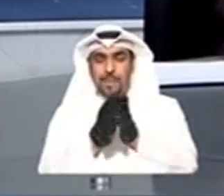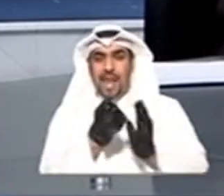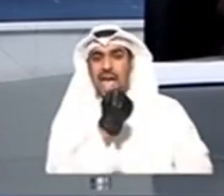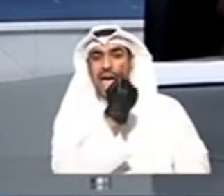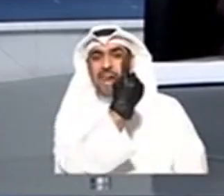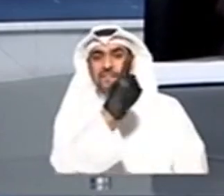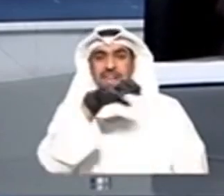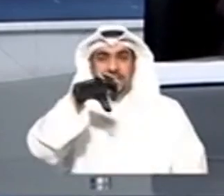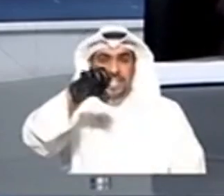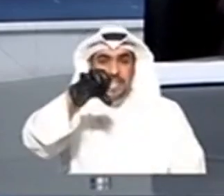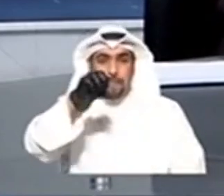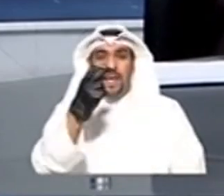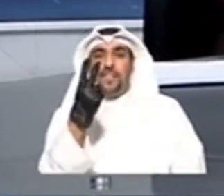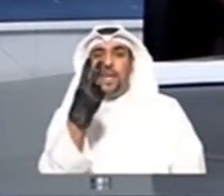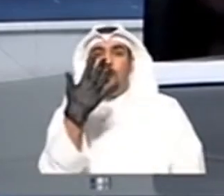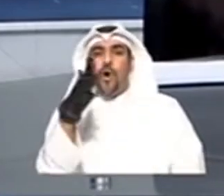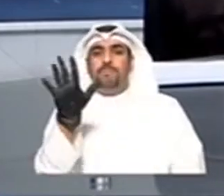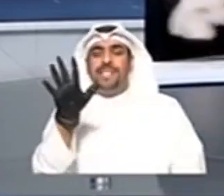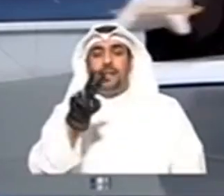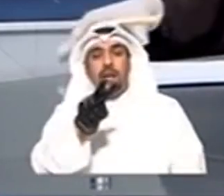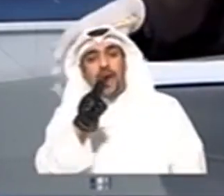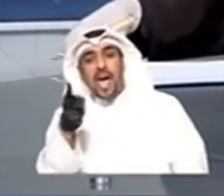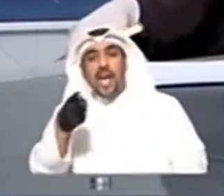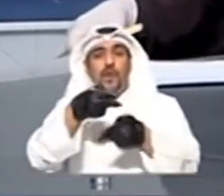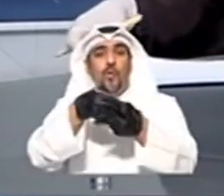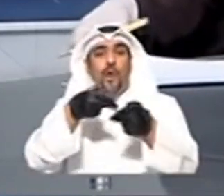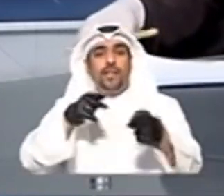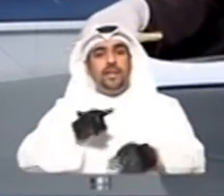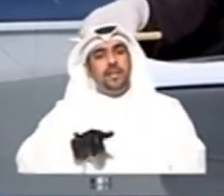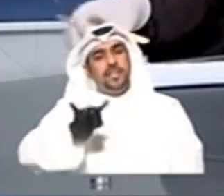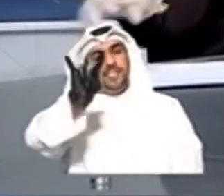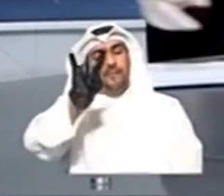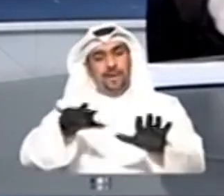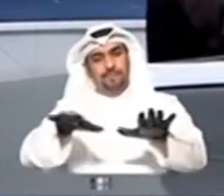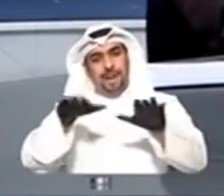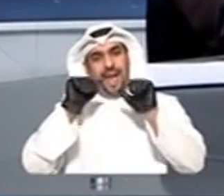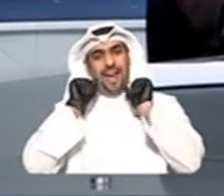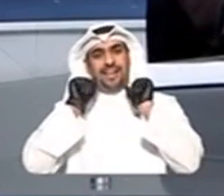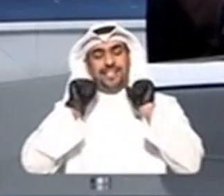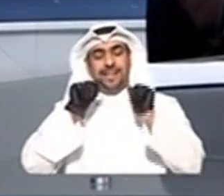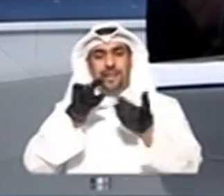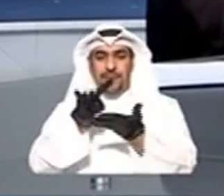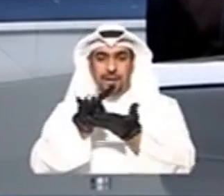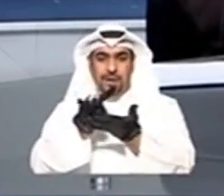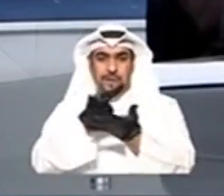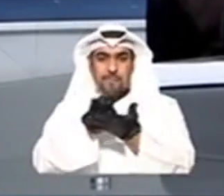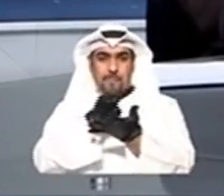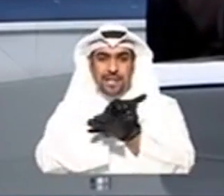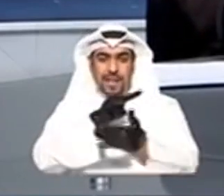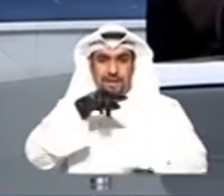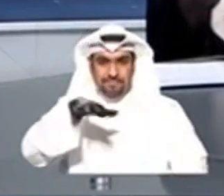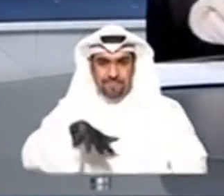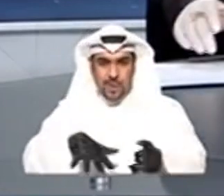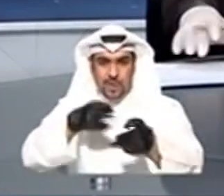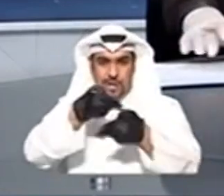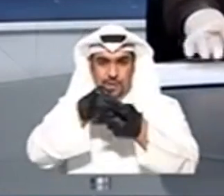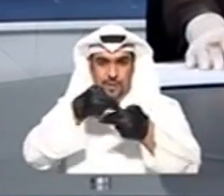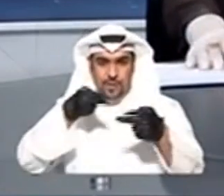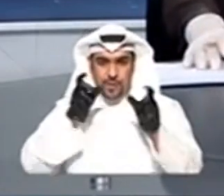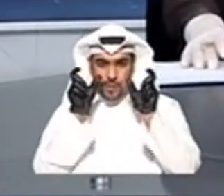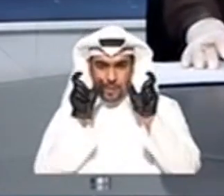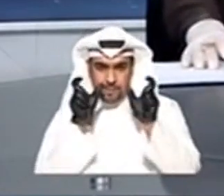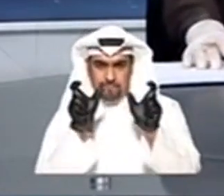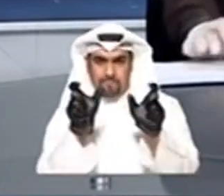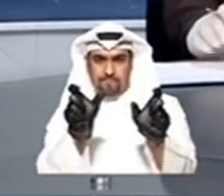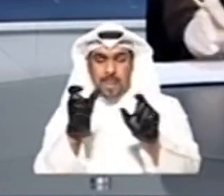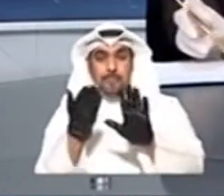1952 راكبا. نعم، يأتي ذلك ضمن تسيير رحلات المغادرين والتي بدأت منذ أكثر من شهر، وذلك من خلال